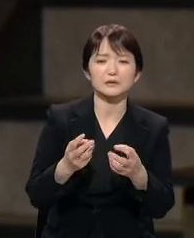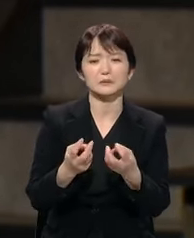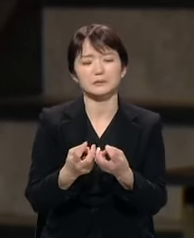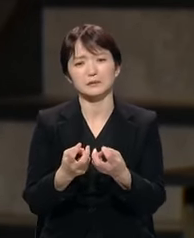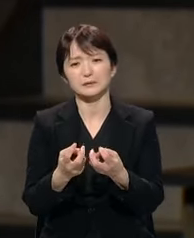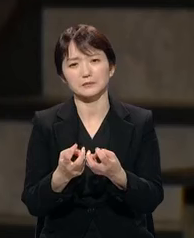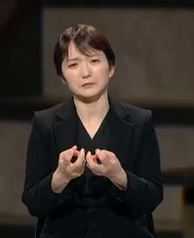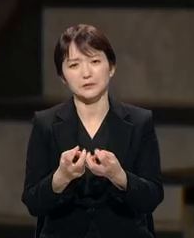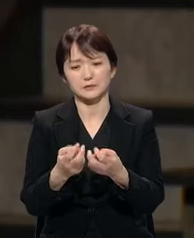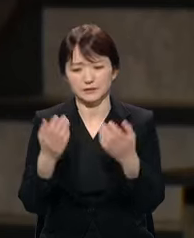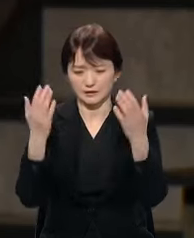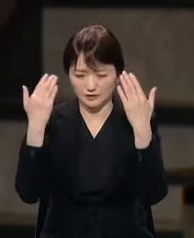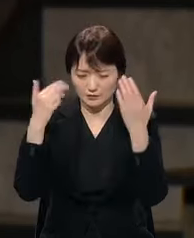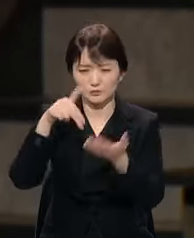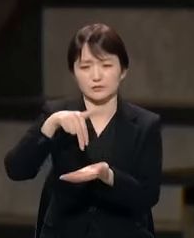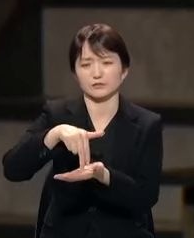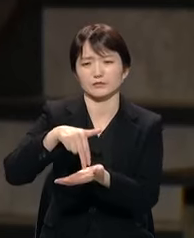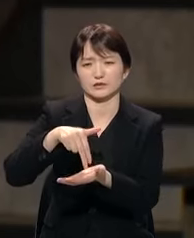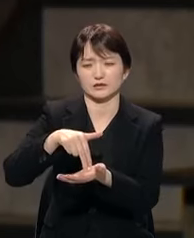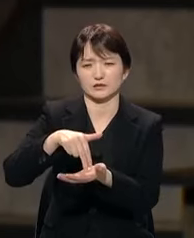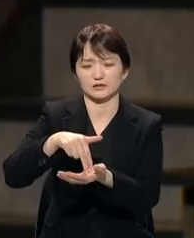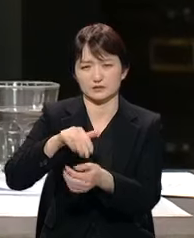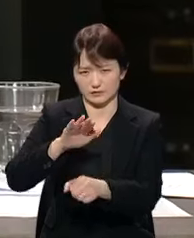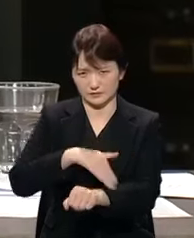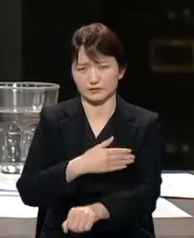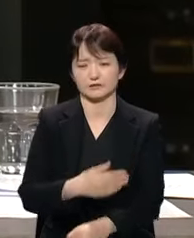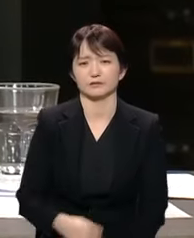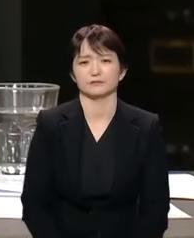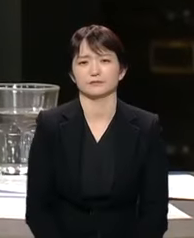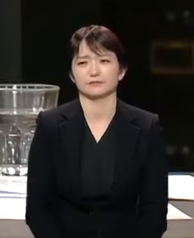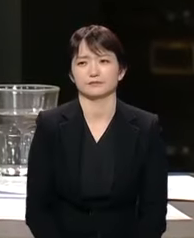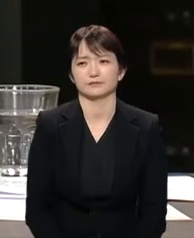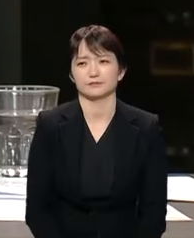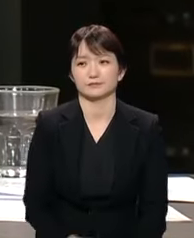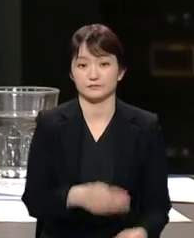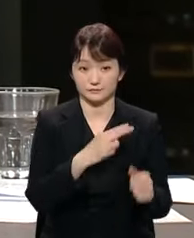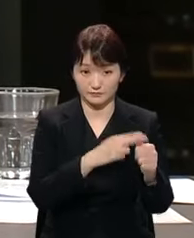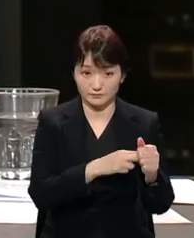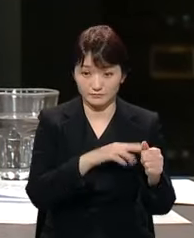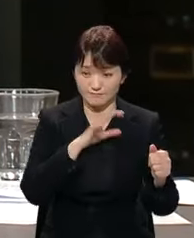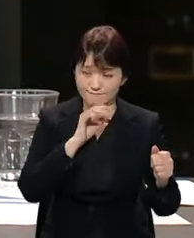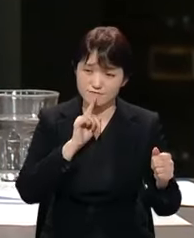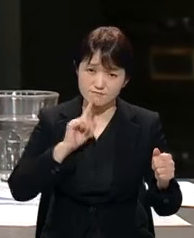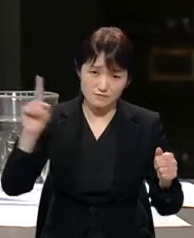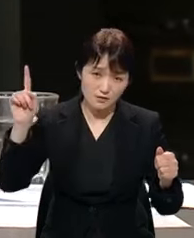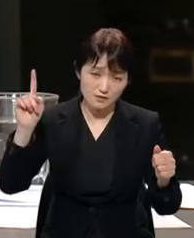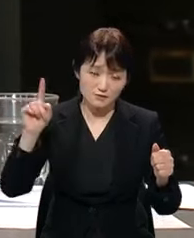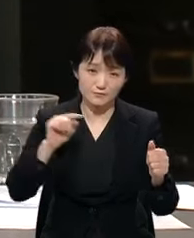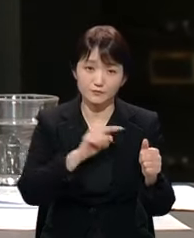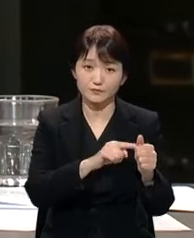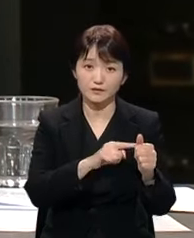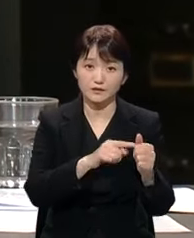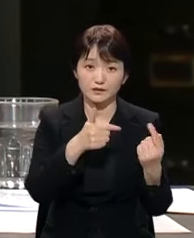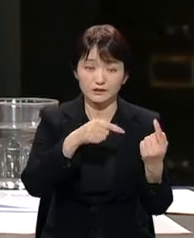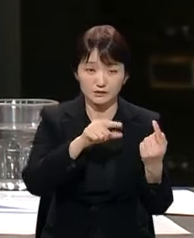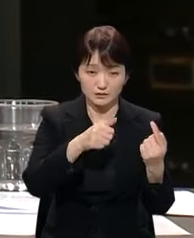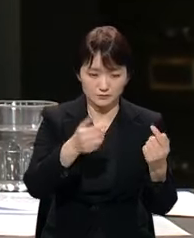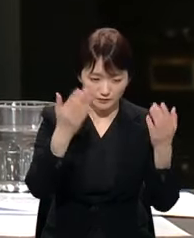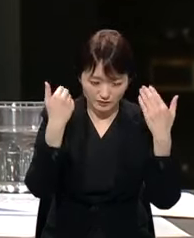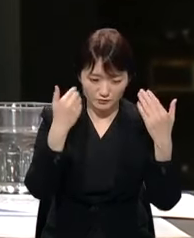학교 측에서 잘 못한 것 같습니다. 자, 그런데 뭐가 됐든 그 해당 교사는 민원이 들어오고 나서 한 학기 만에 학교를